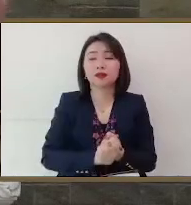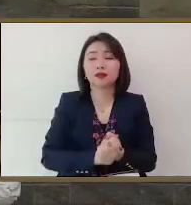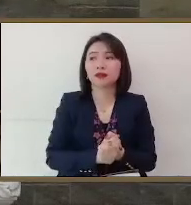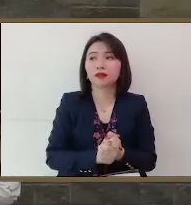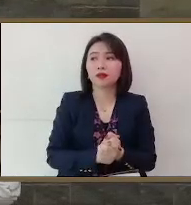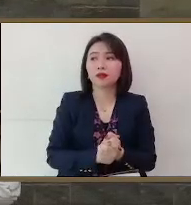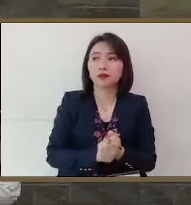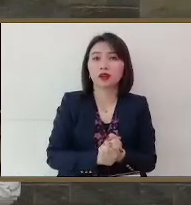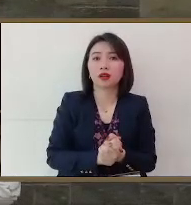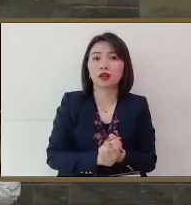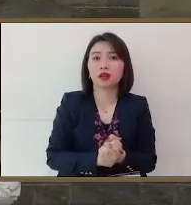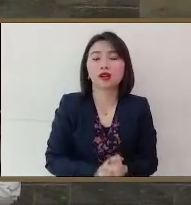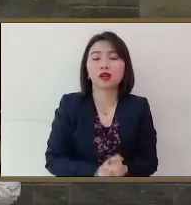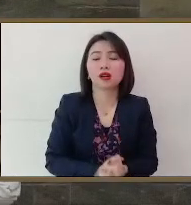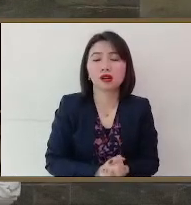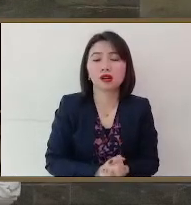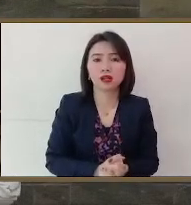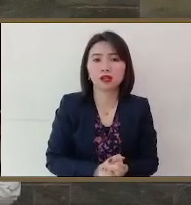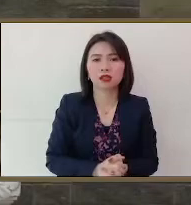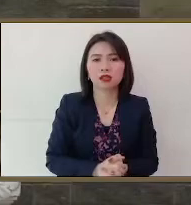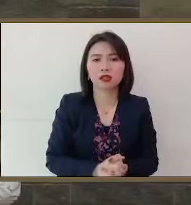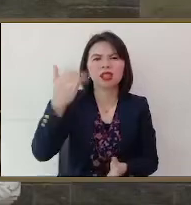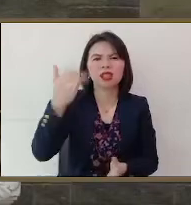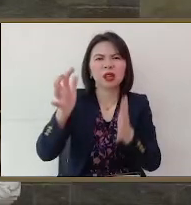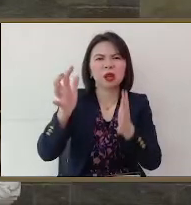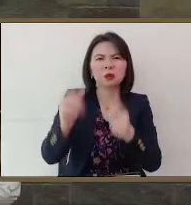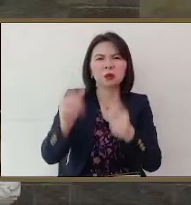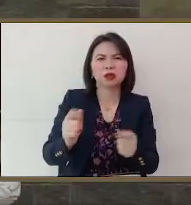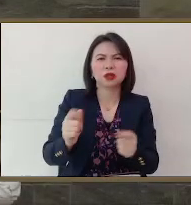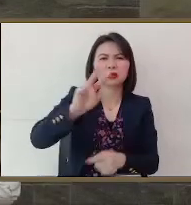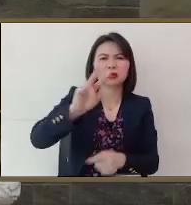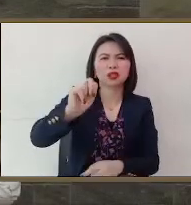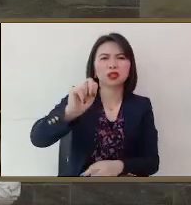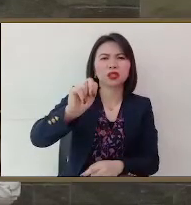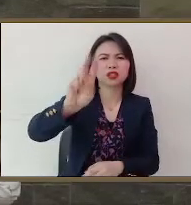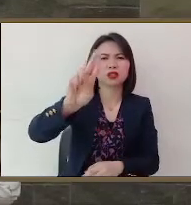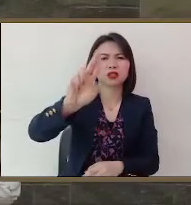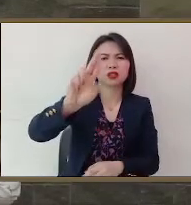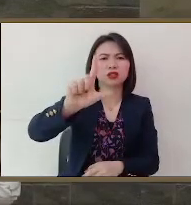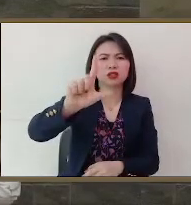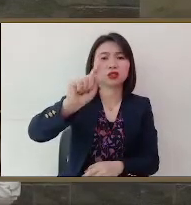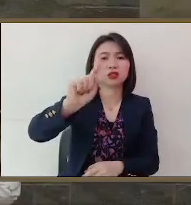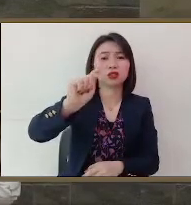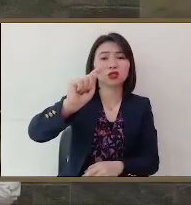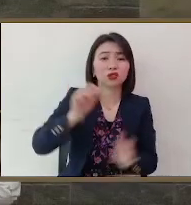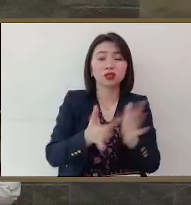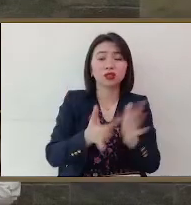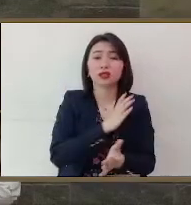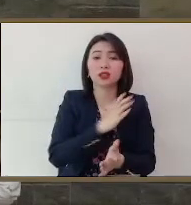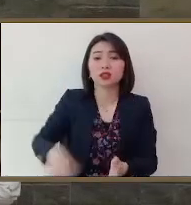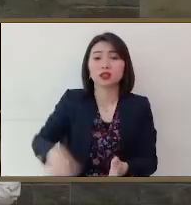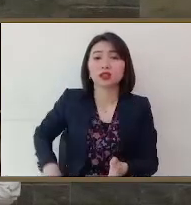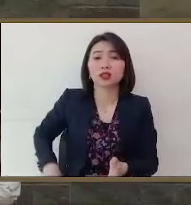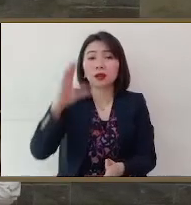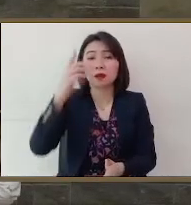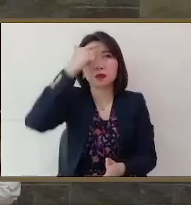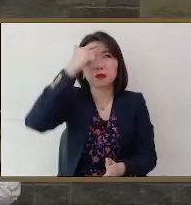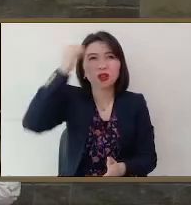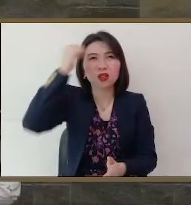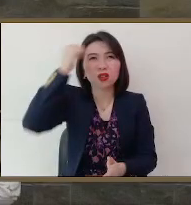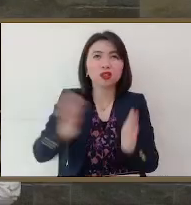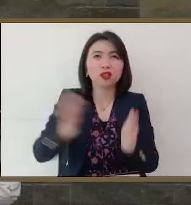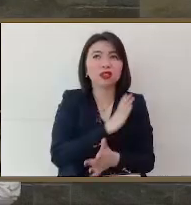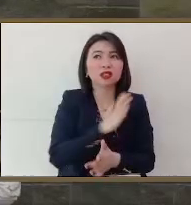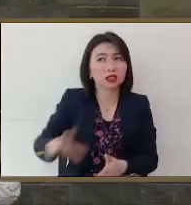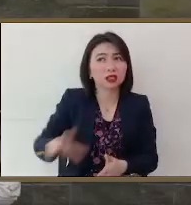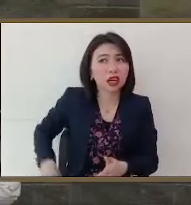an insult to the Lord Jesus Christ because he claimed that for them, he claimed that he was the king of the Jew, pero ang totoo, hindi